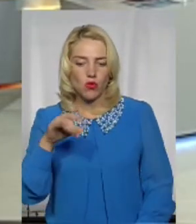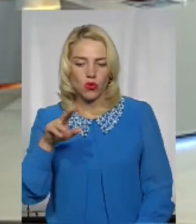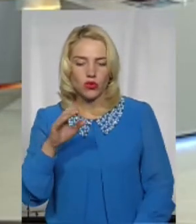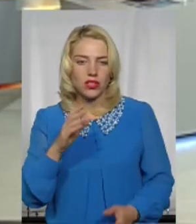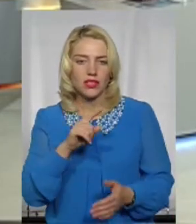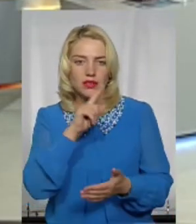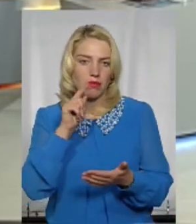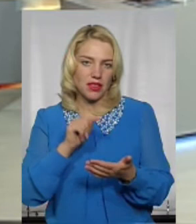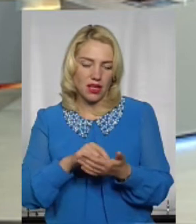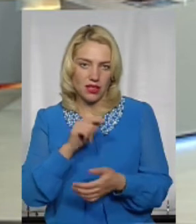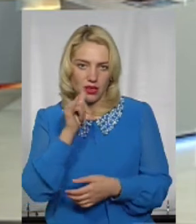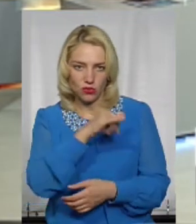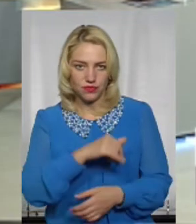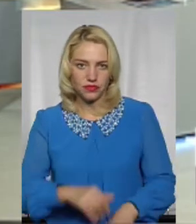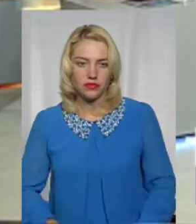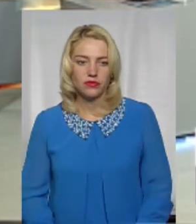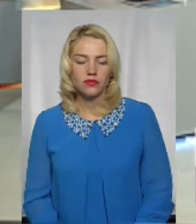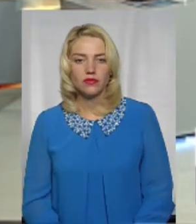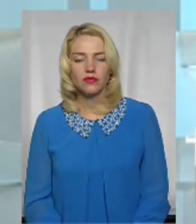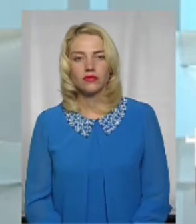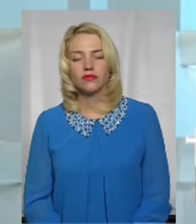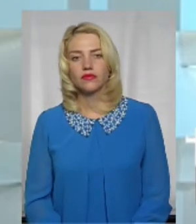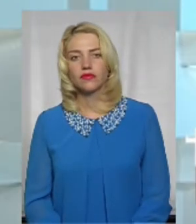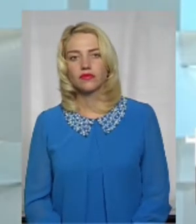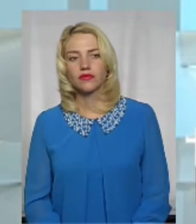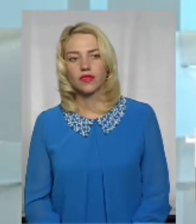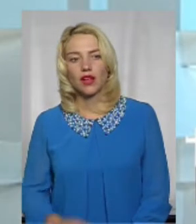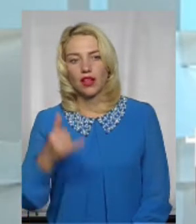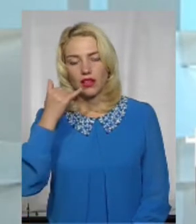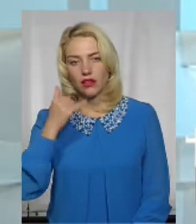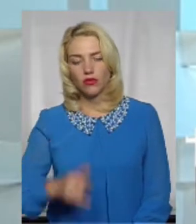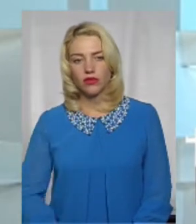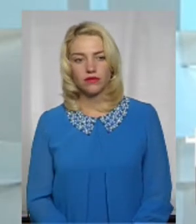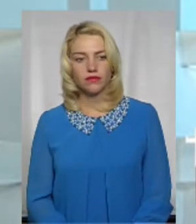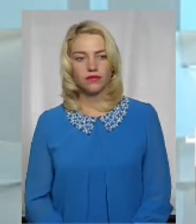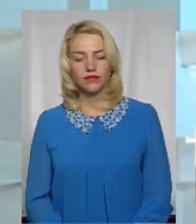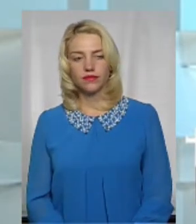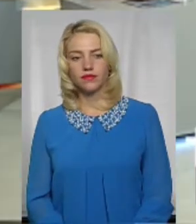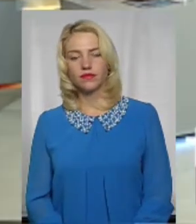телефонний дзвінок. Сподіваюсь, ви нас дочекалися. Добрий вечір, слухаємо вас.